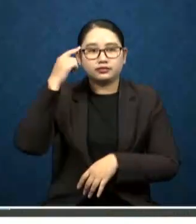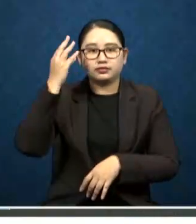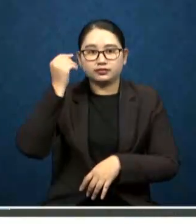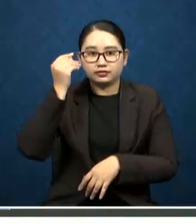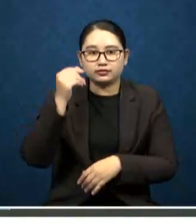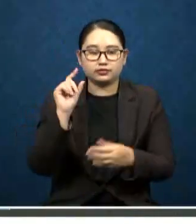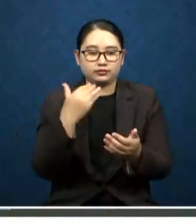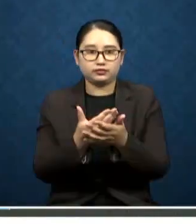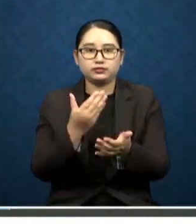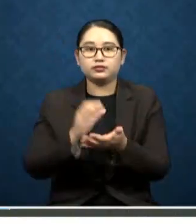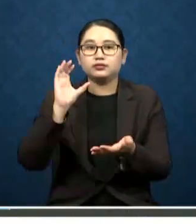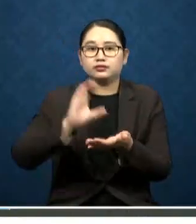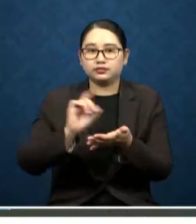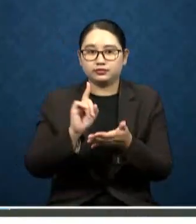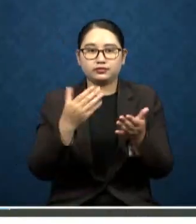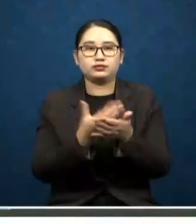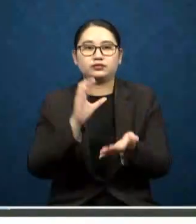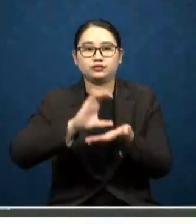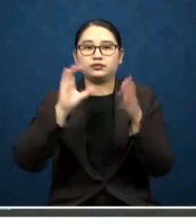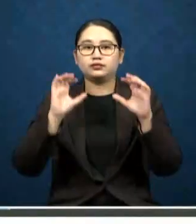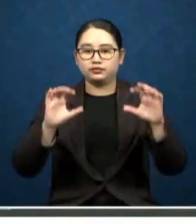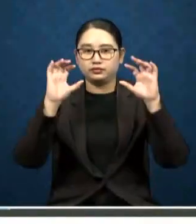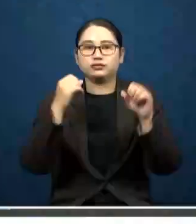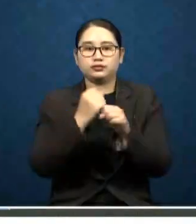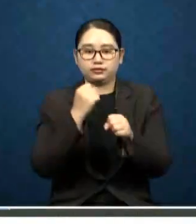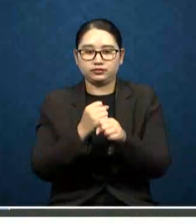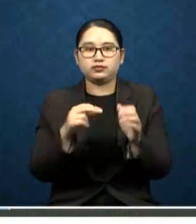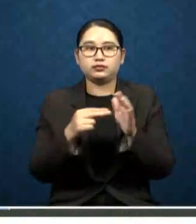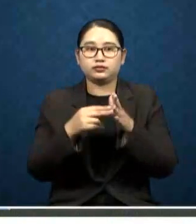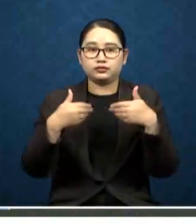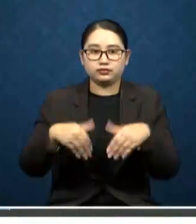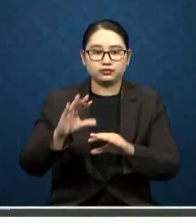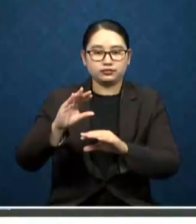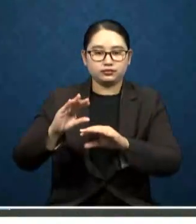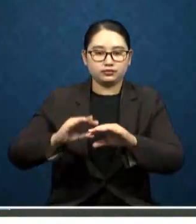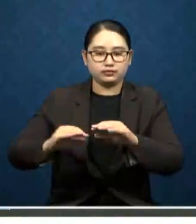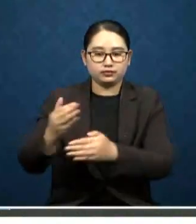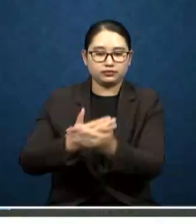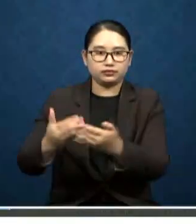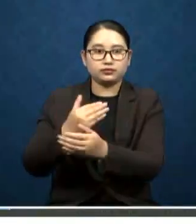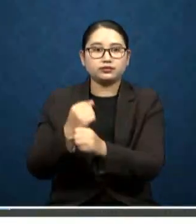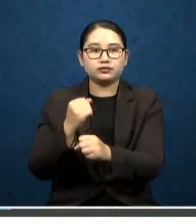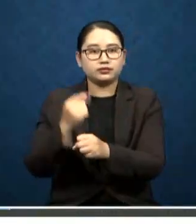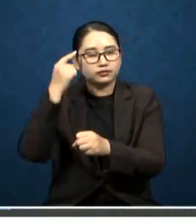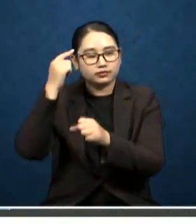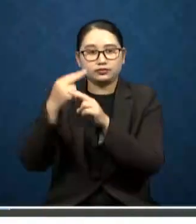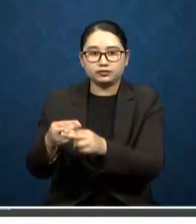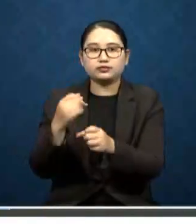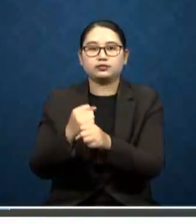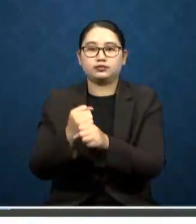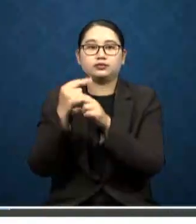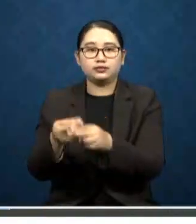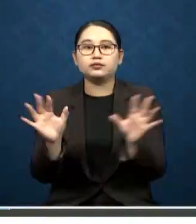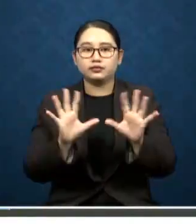งบประมาณของทางราชการอย่าไปปล่อยให้แต่ชุมชนคิดแล้วเทำเองเรื่องงบ